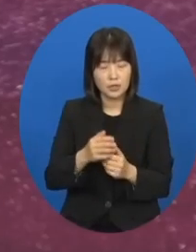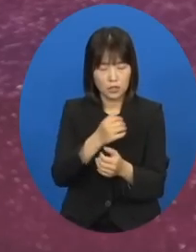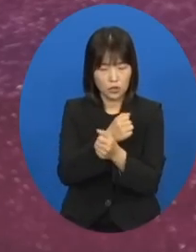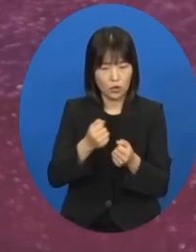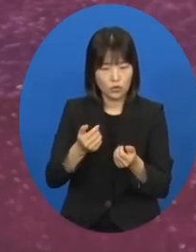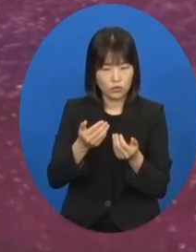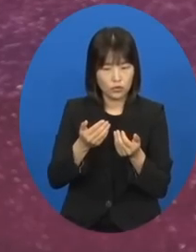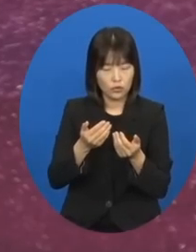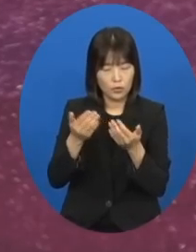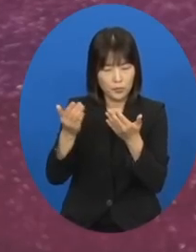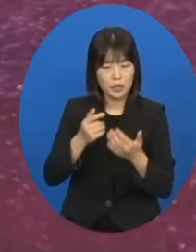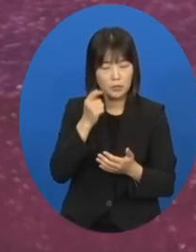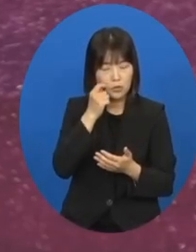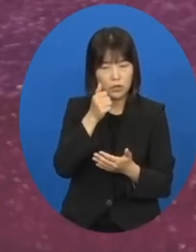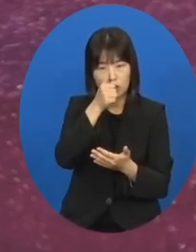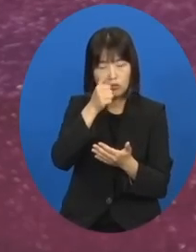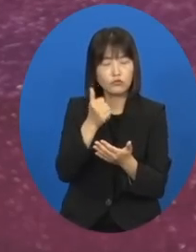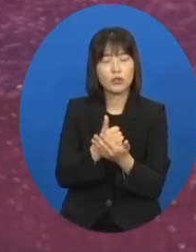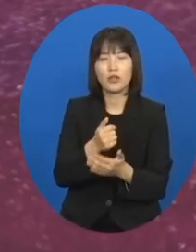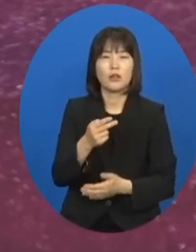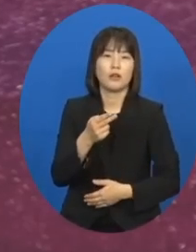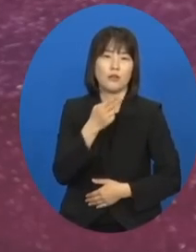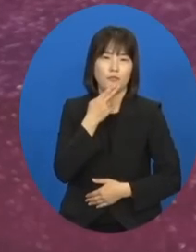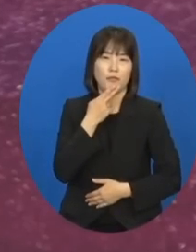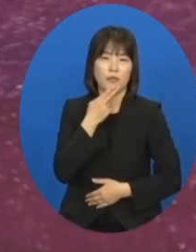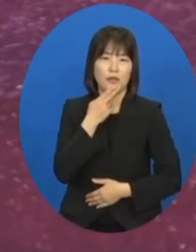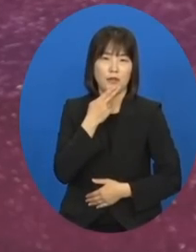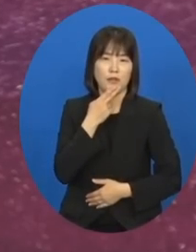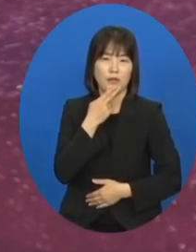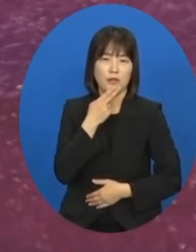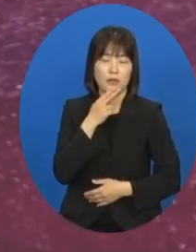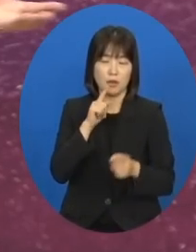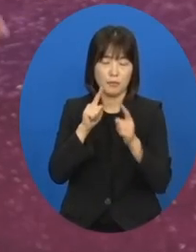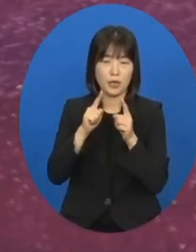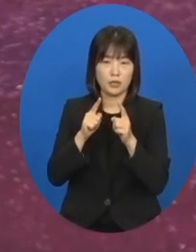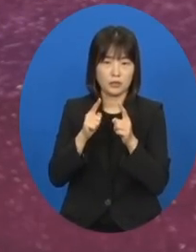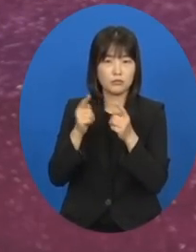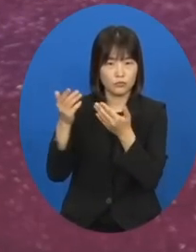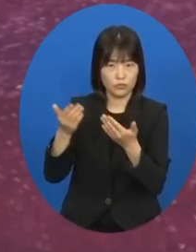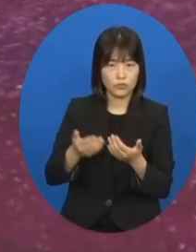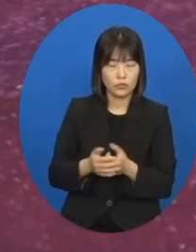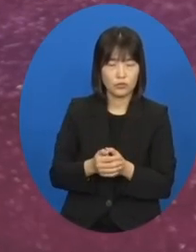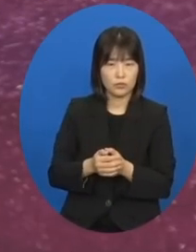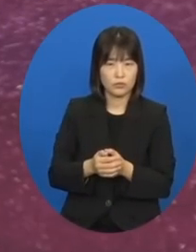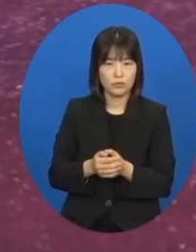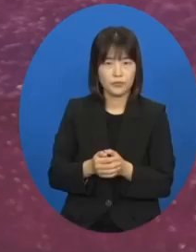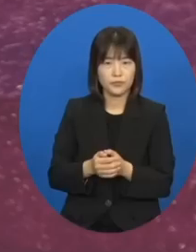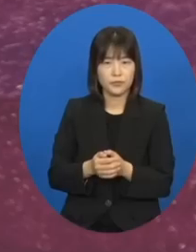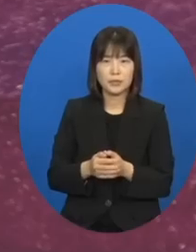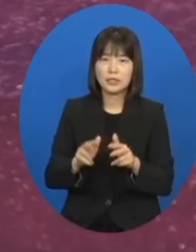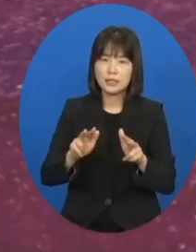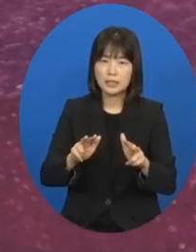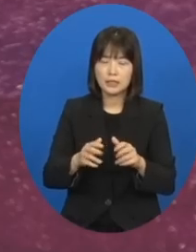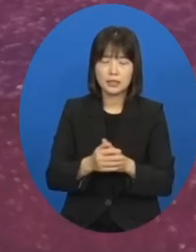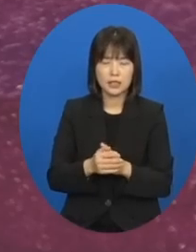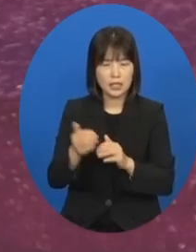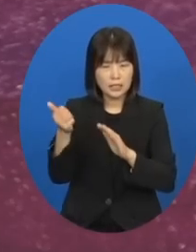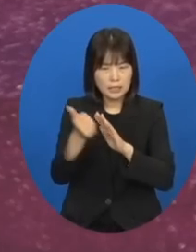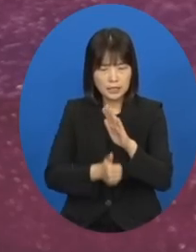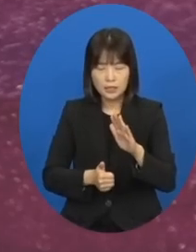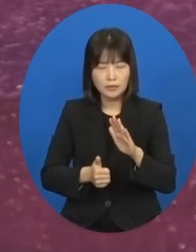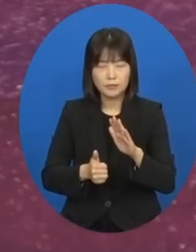용서받지 못할 죄는 없다라고 말씀을 하세요 과거에는 그로 말미암아 넘어서 실패했지만 이제는 실패할 수